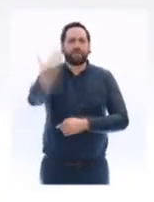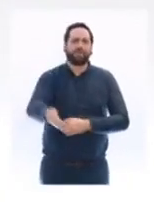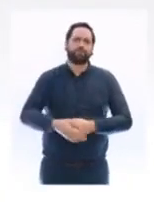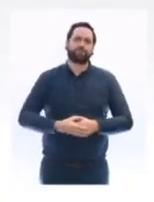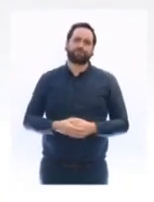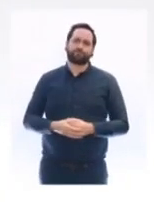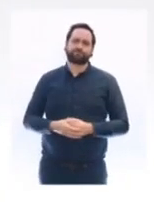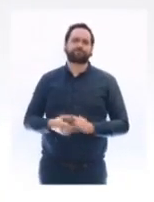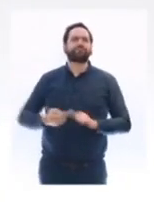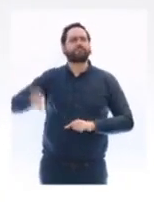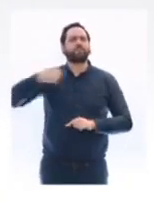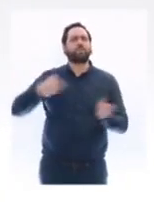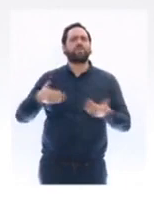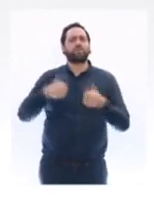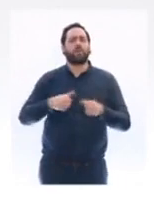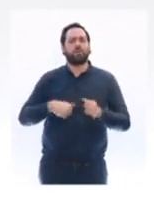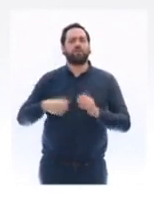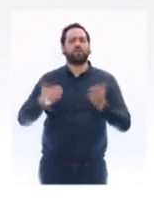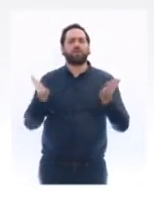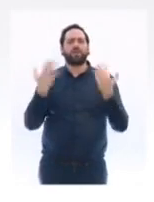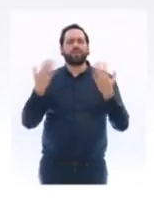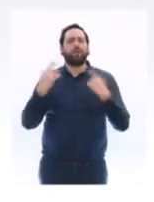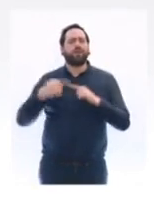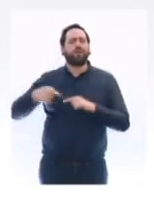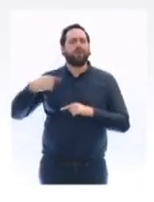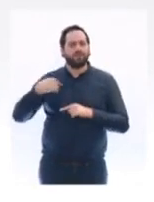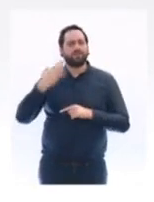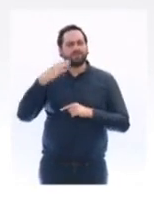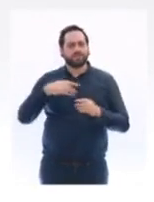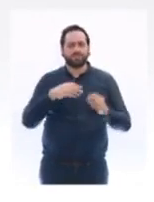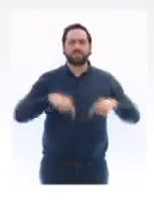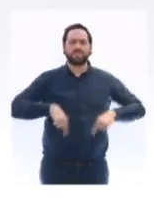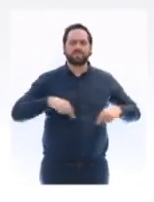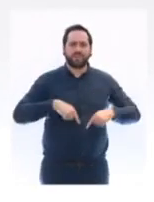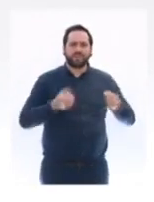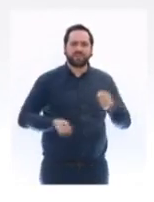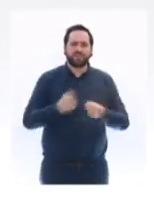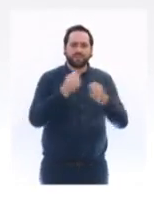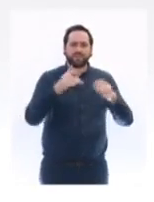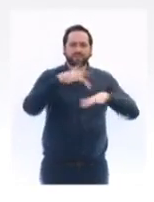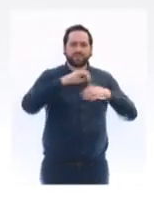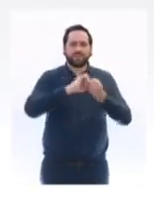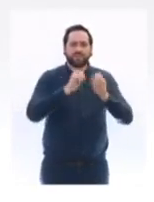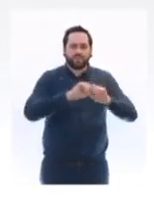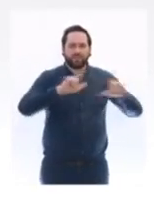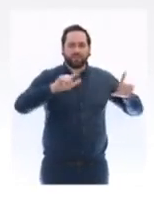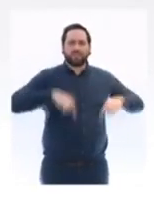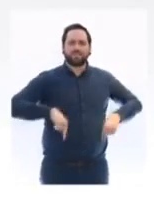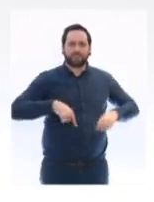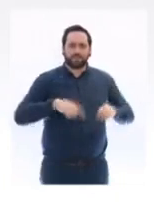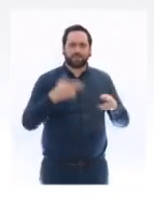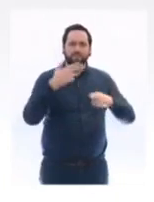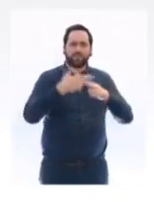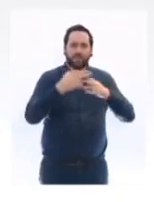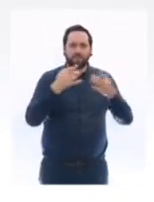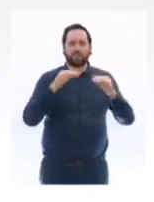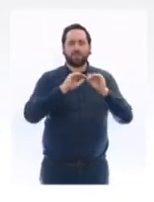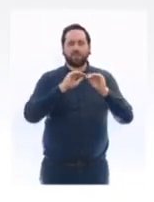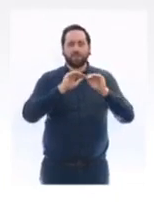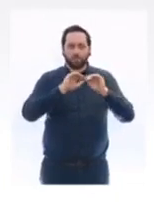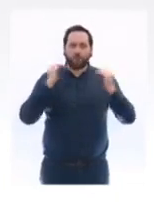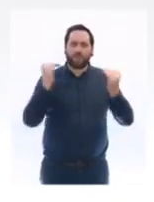L'État sera en rendez-vous. Depuis le début de la crise, l'État a été massivement aux côtés de nos activités culturelles.